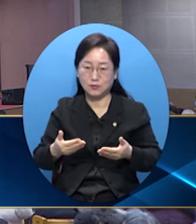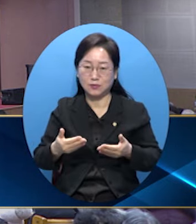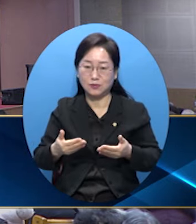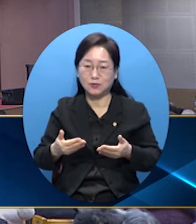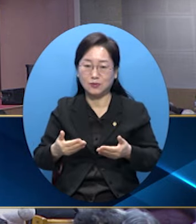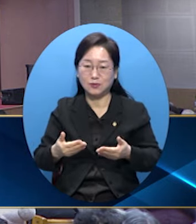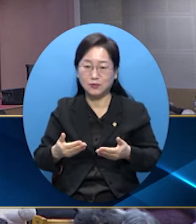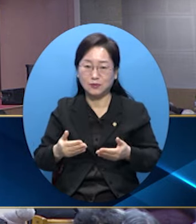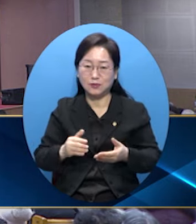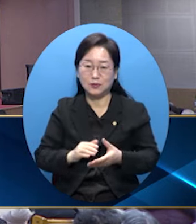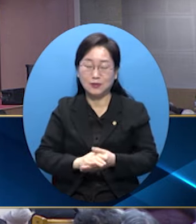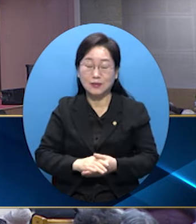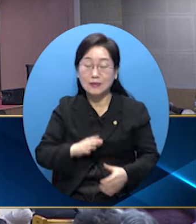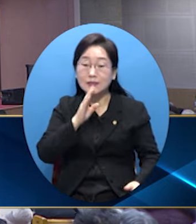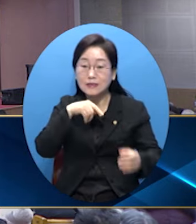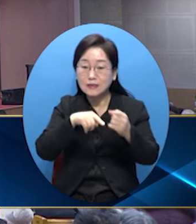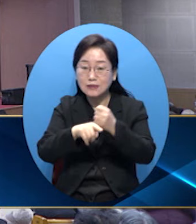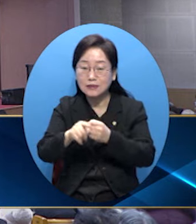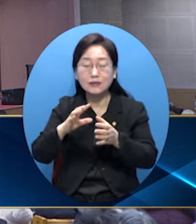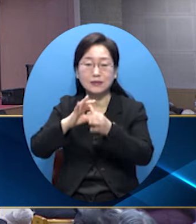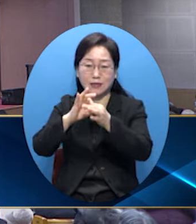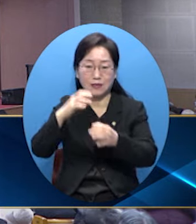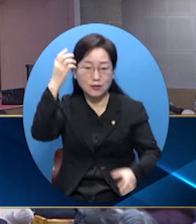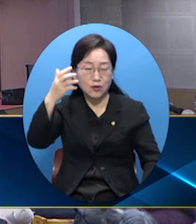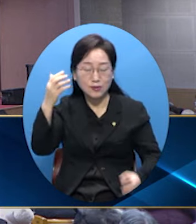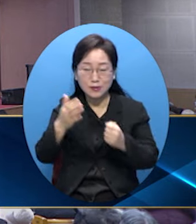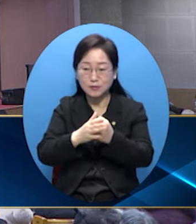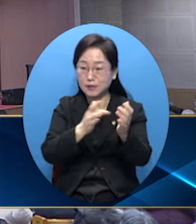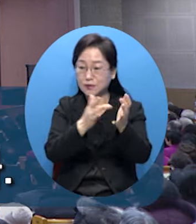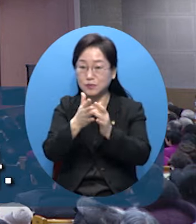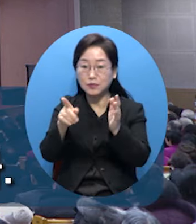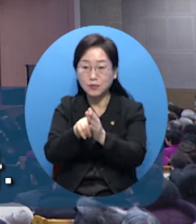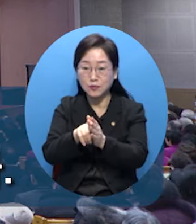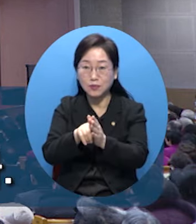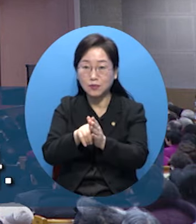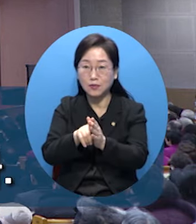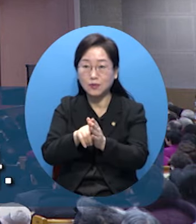그래서 진리영이신 성령은 예수 믿고 구원받지 않은